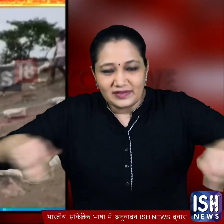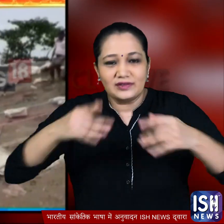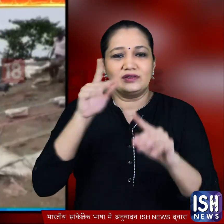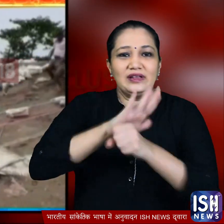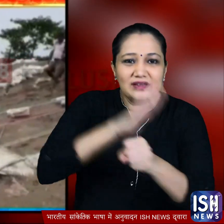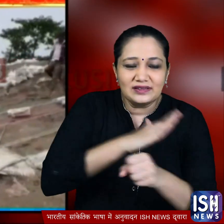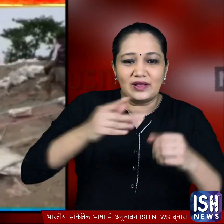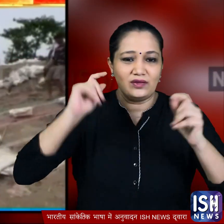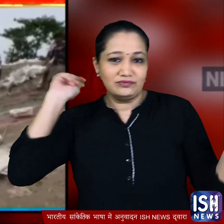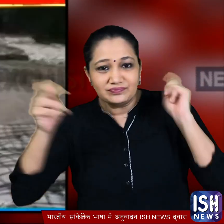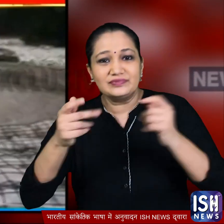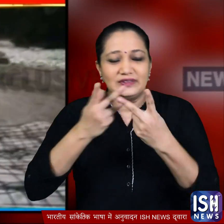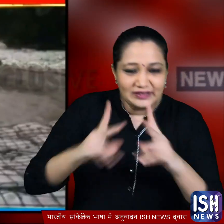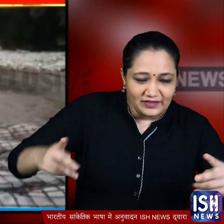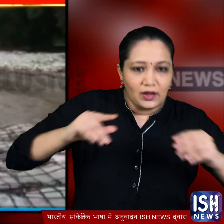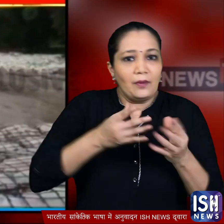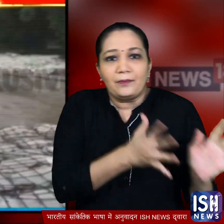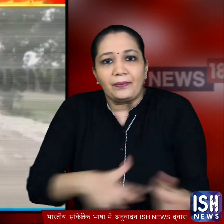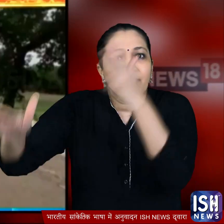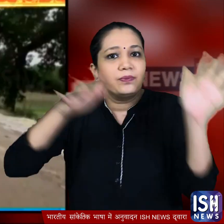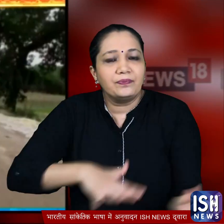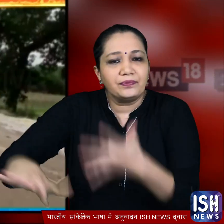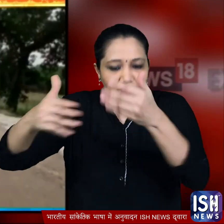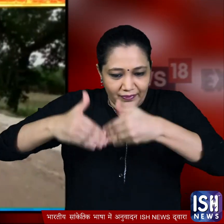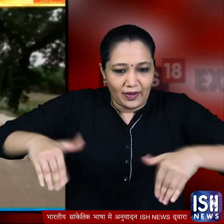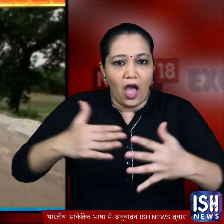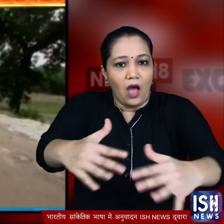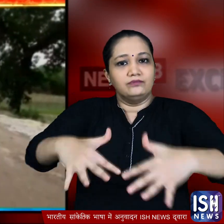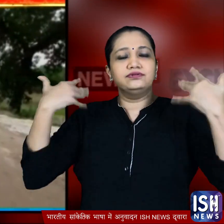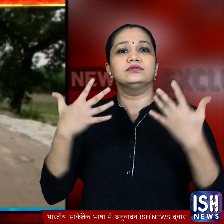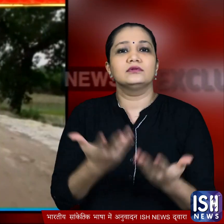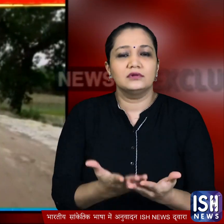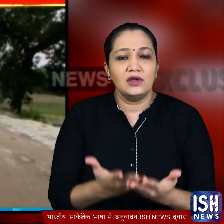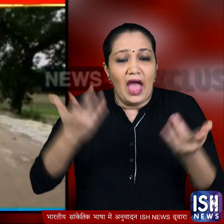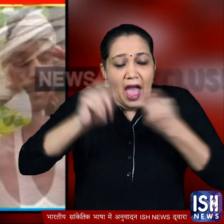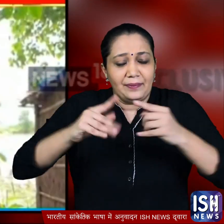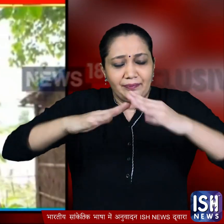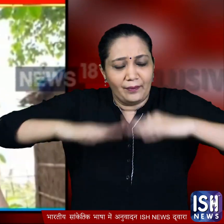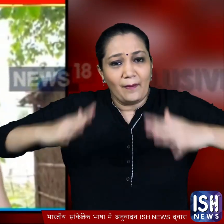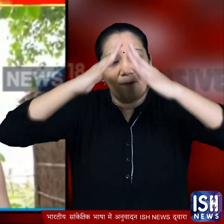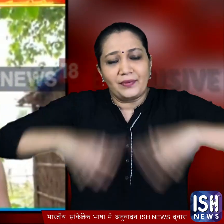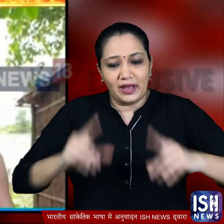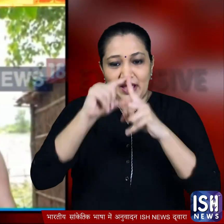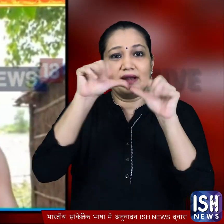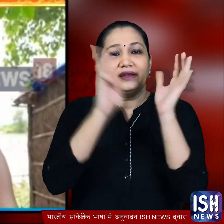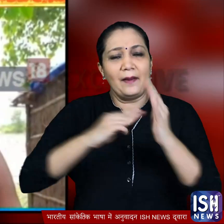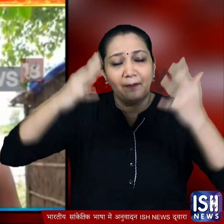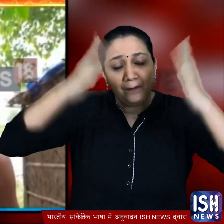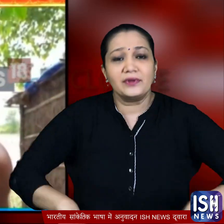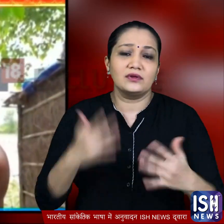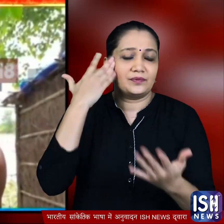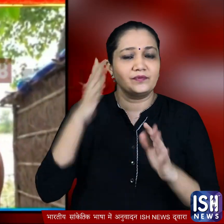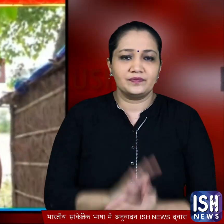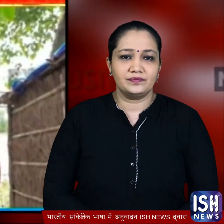रोकने के लिए रखी गई रेत की बोरियां तिनके की तरह बह गईं। डर इस बात का है कि कहीं बांध टूट न जाए। हम हाल में नहीं आया, कटाव ऐसा